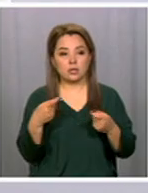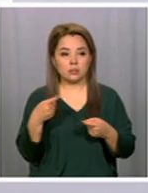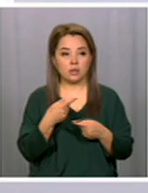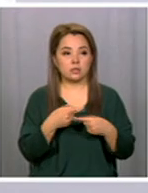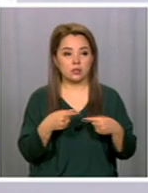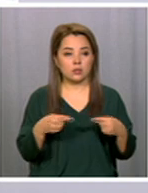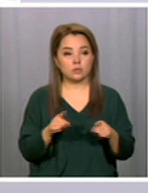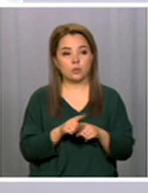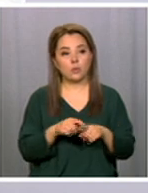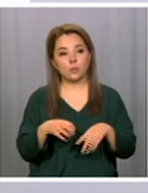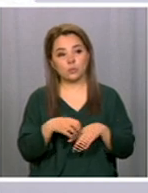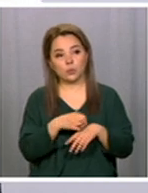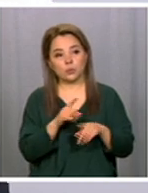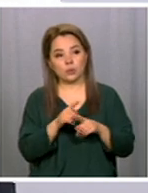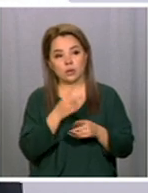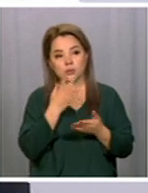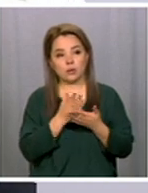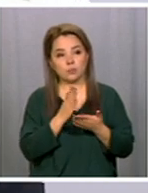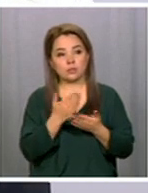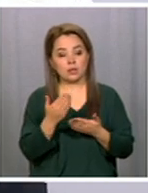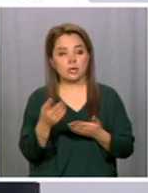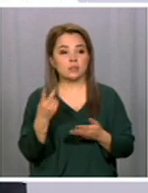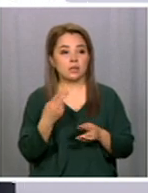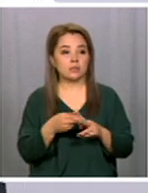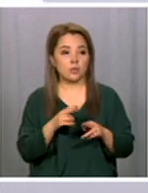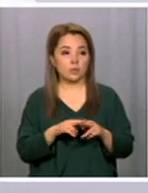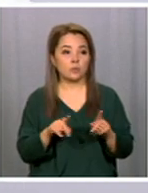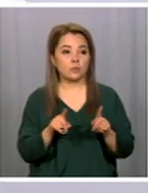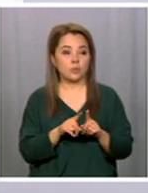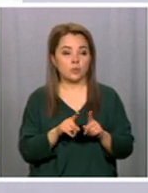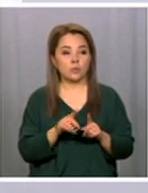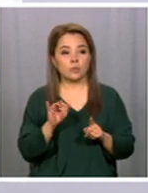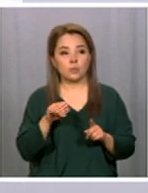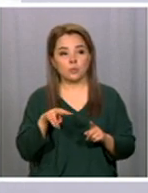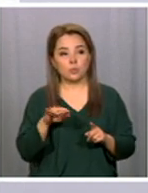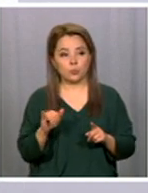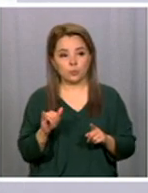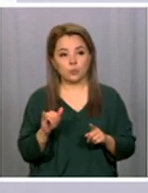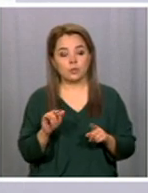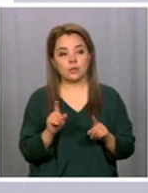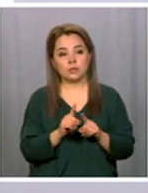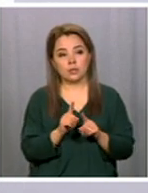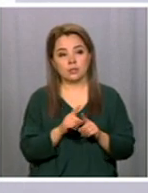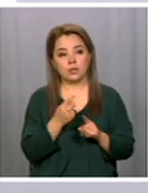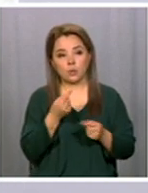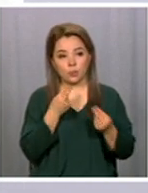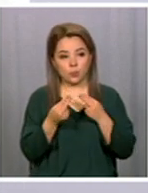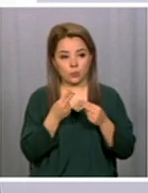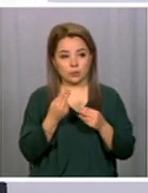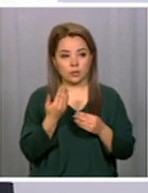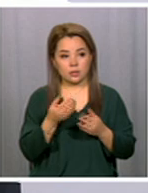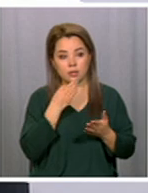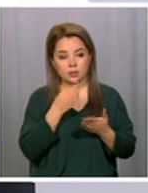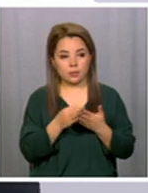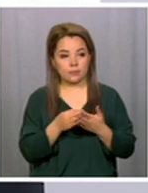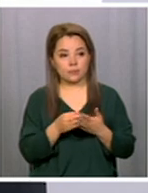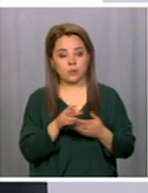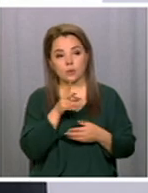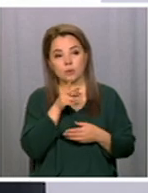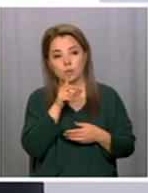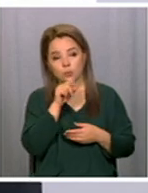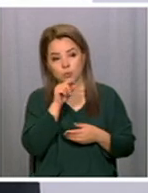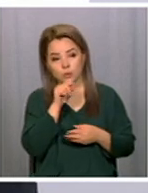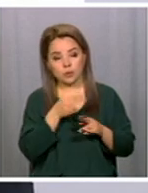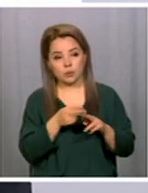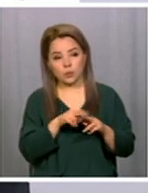ұлуларды аңғаруға болады. Екінші, осы ұлуларды, ұлулармен қоректенетін үйректі байқауға